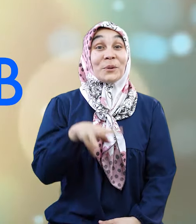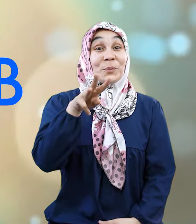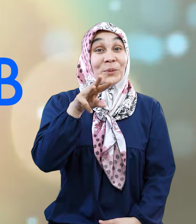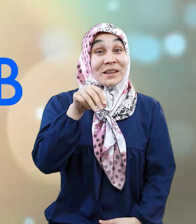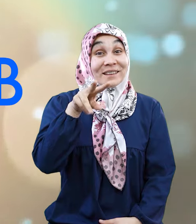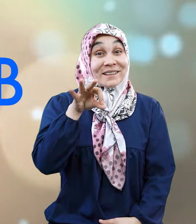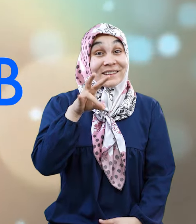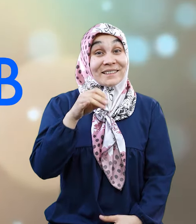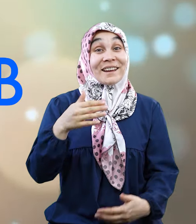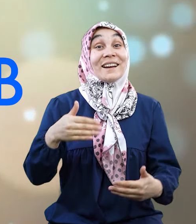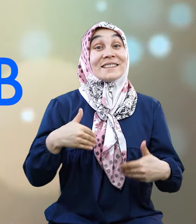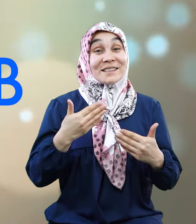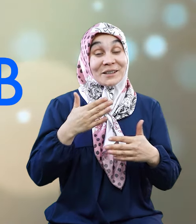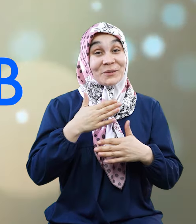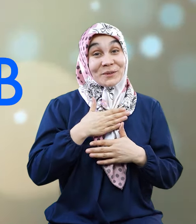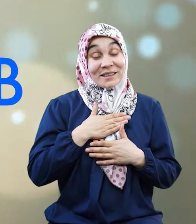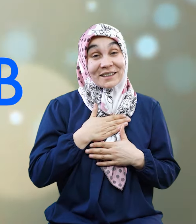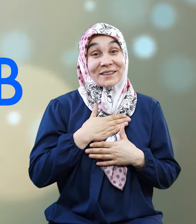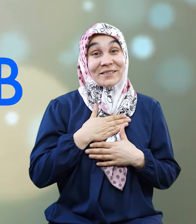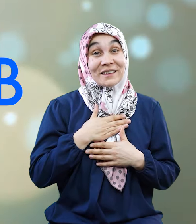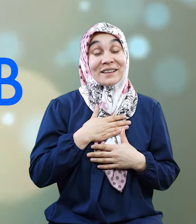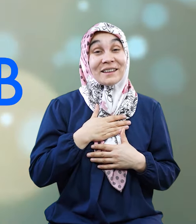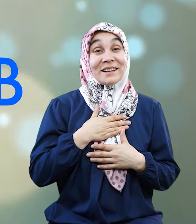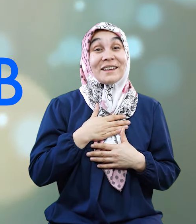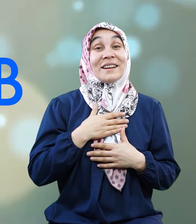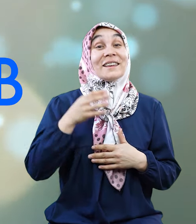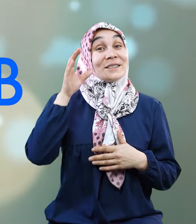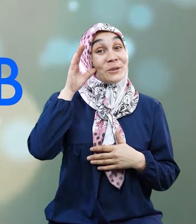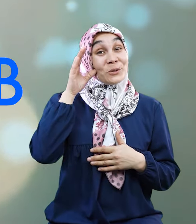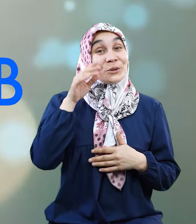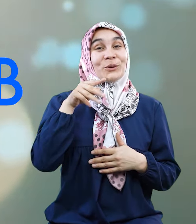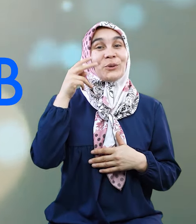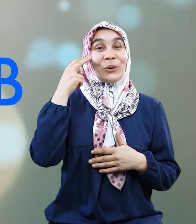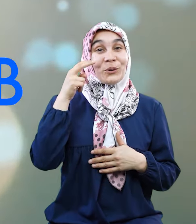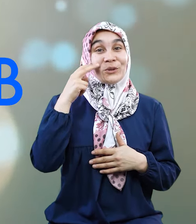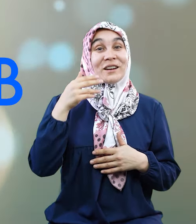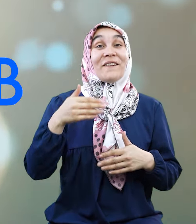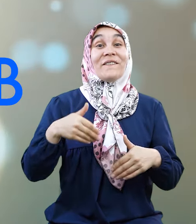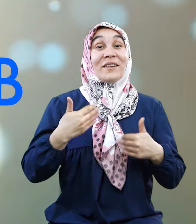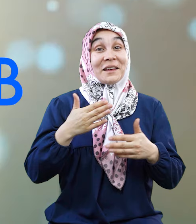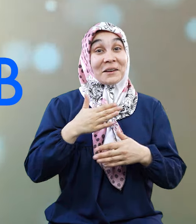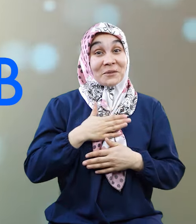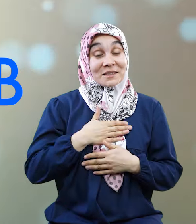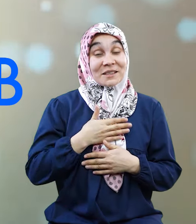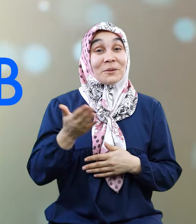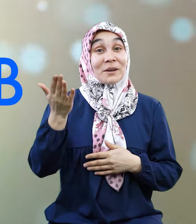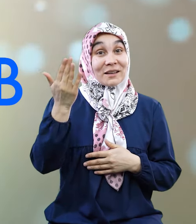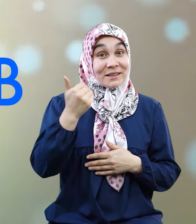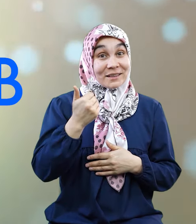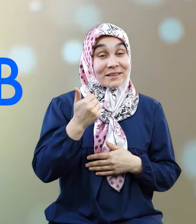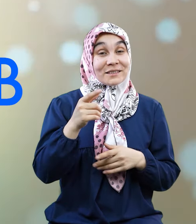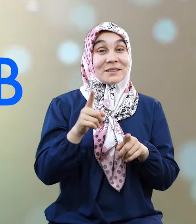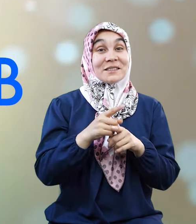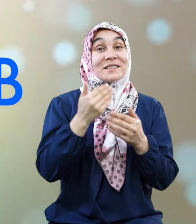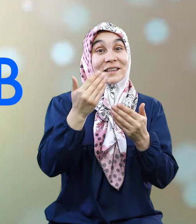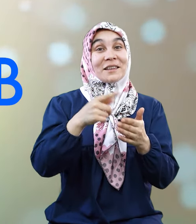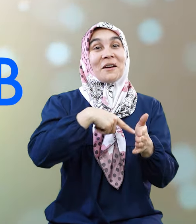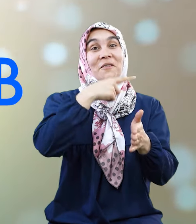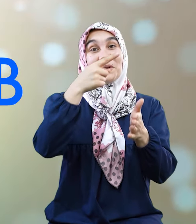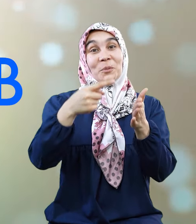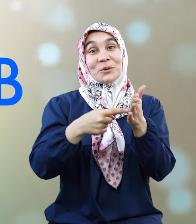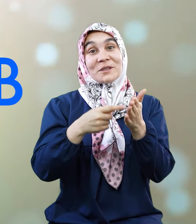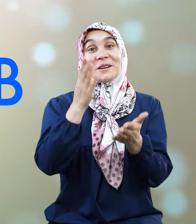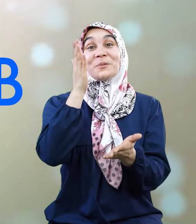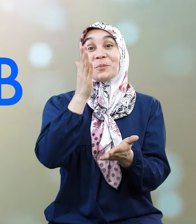Dilana. Assalomu alaykum. Labbay tog'ajon. Va alaykum assalom. Qaniki, senga savollarim